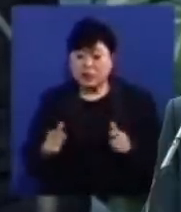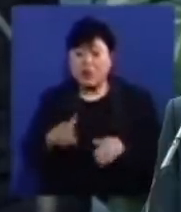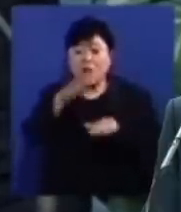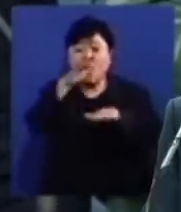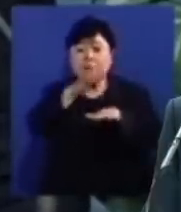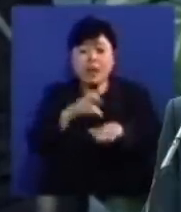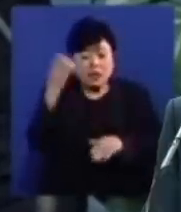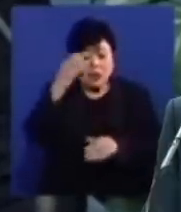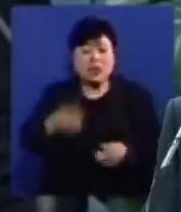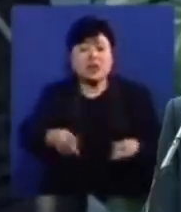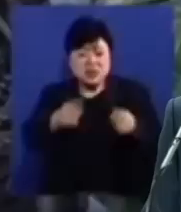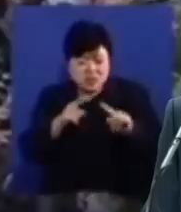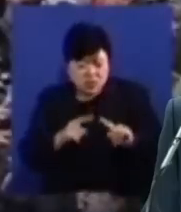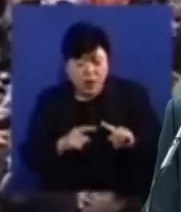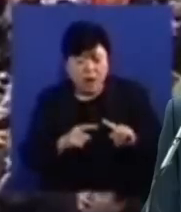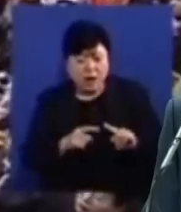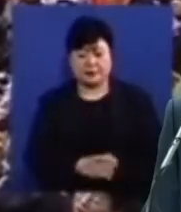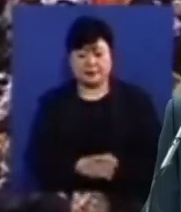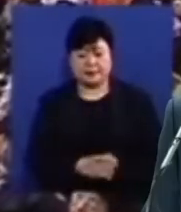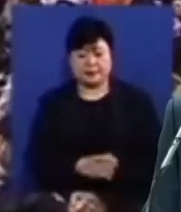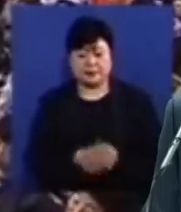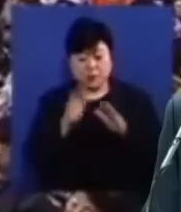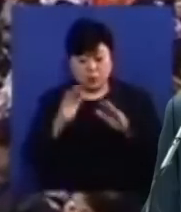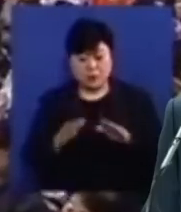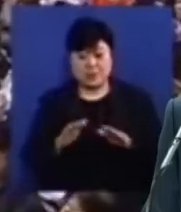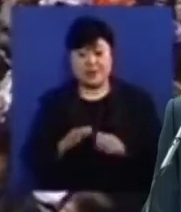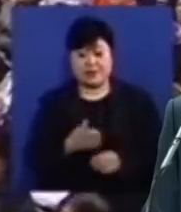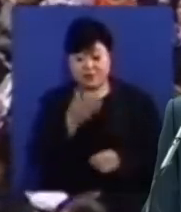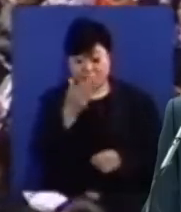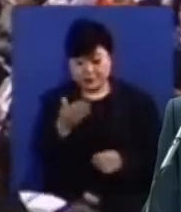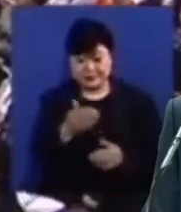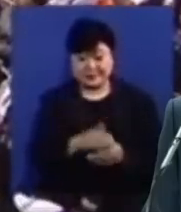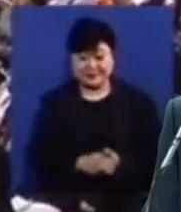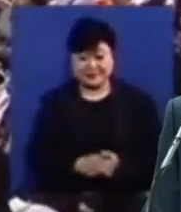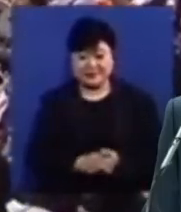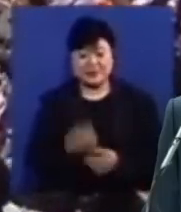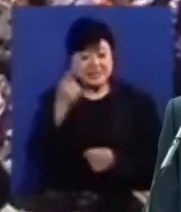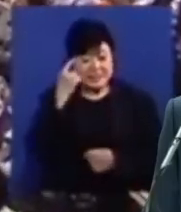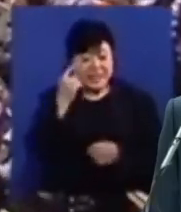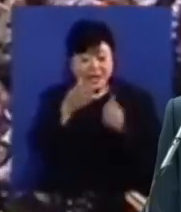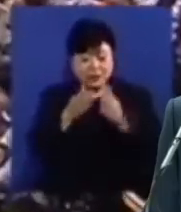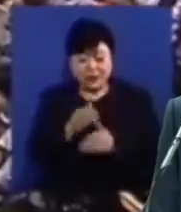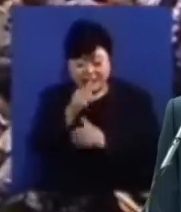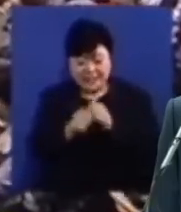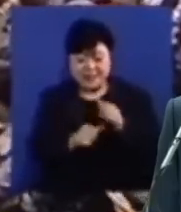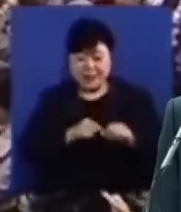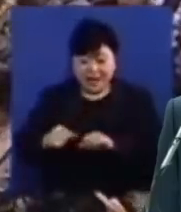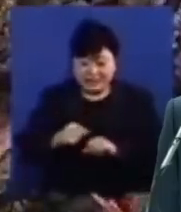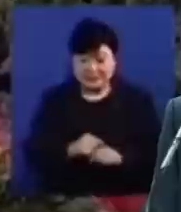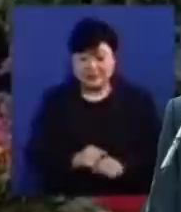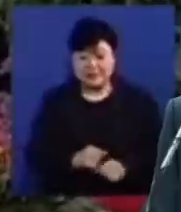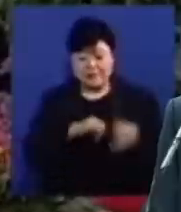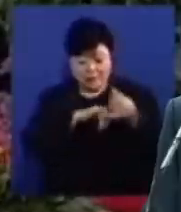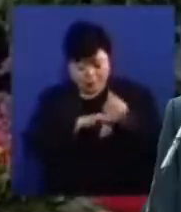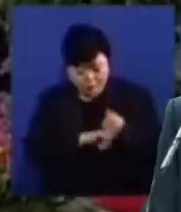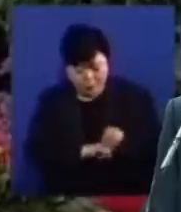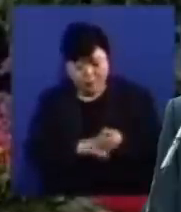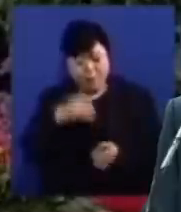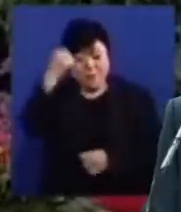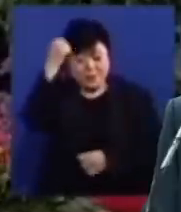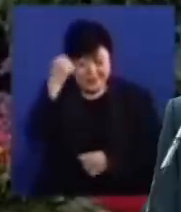마귀의 영이 들어와서 같이 역사하게 되는 것입니다. 오늘날 여러분 우리 생각을 통해서 하나님이 역사한다는 것을 꼭 알아야